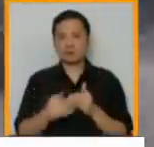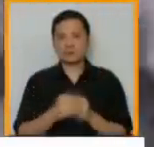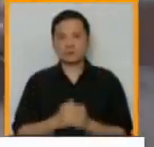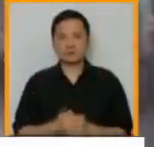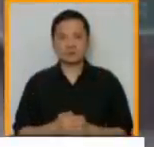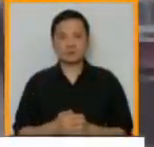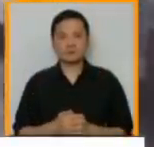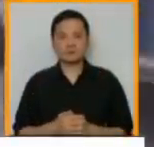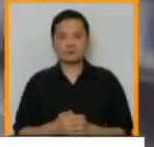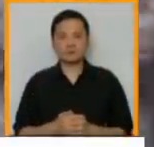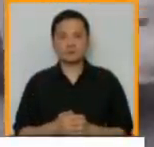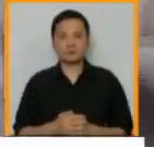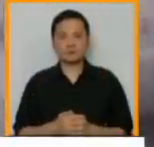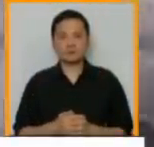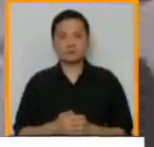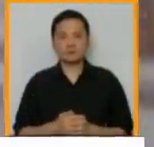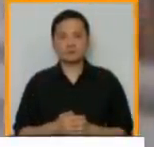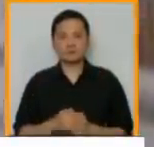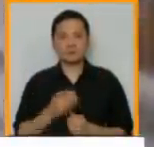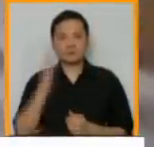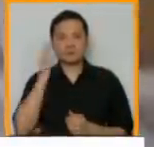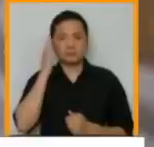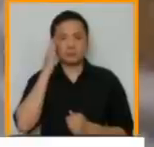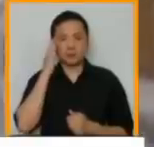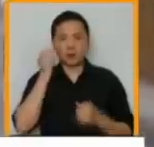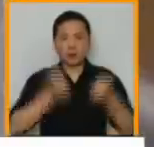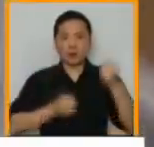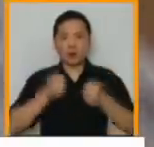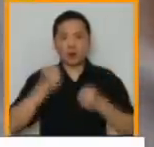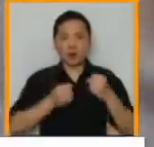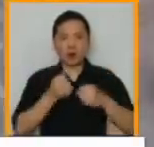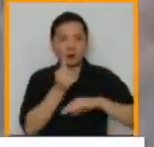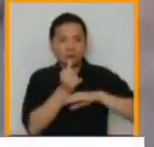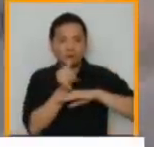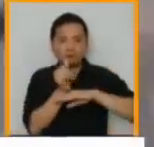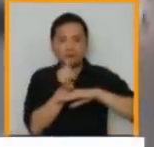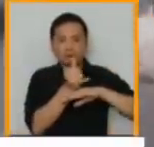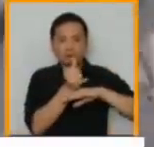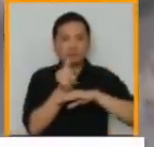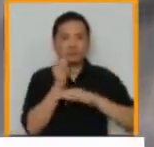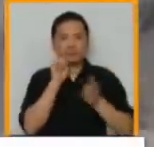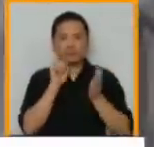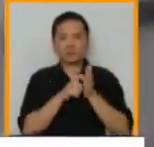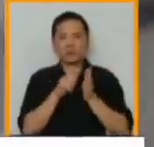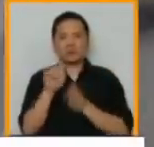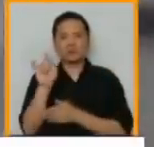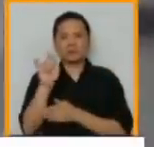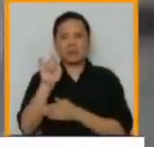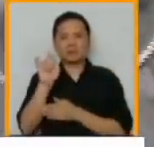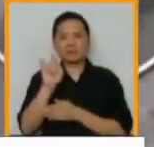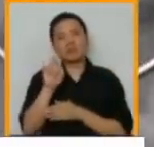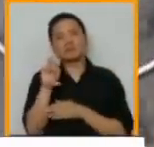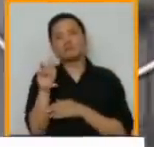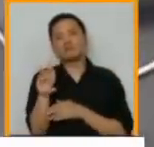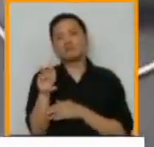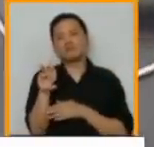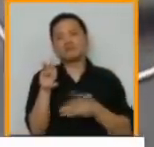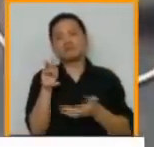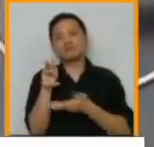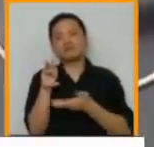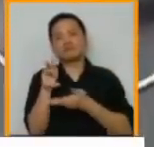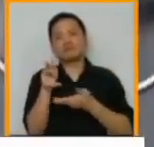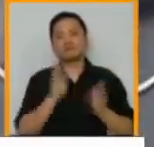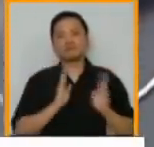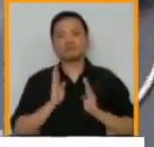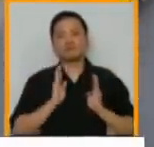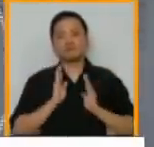Sa kuha ng dashcam, maayos na dinatahak ng taxi na yan ang kahabaan ng Irisan Road sa Baguio City. Sa gitna ng biyahe,